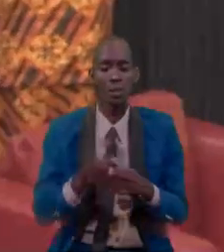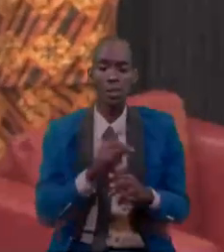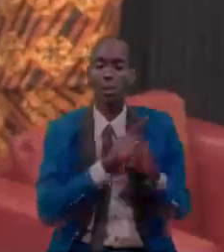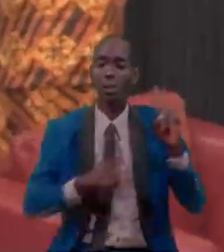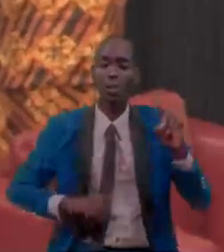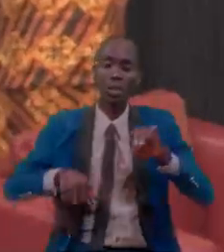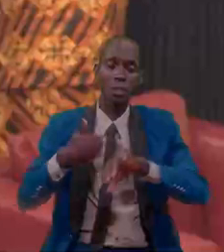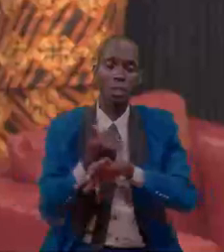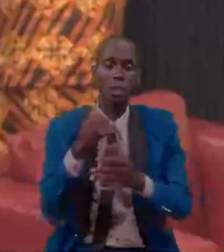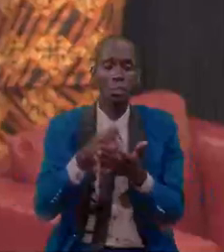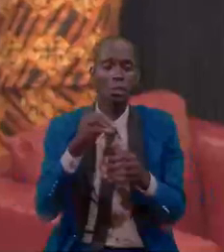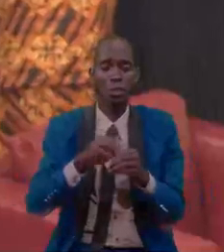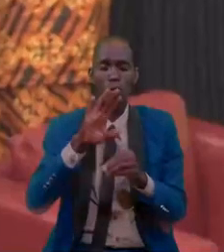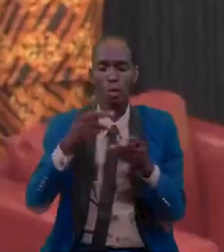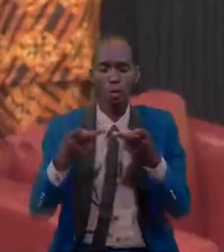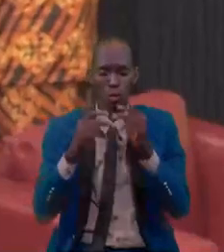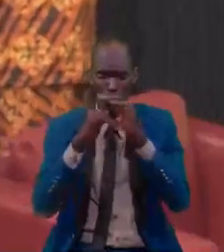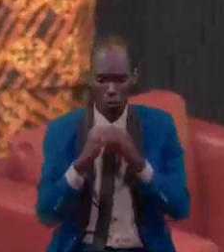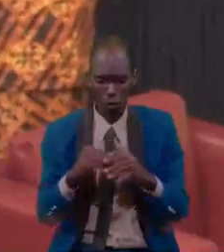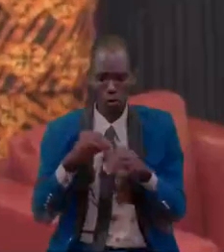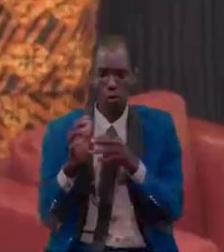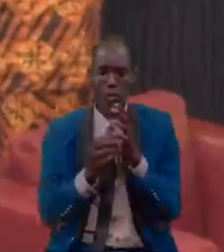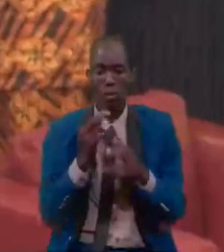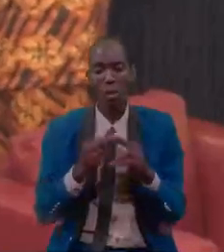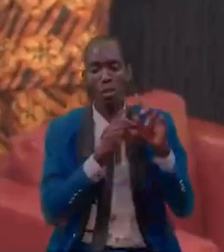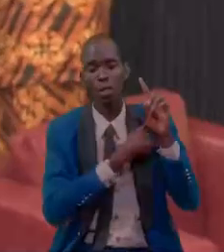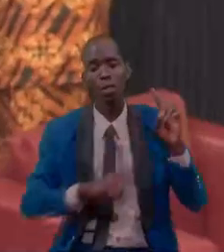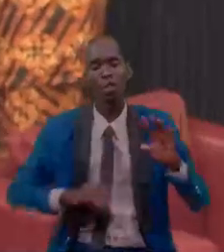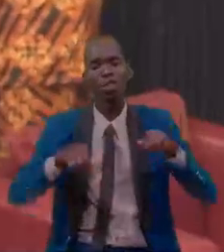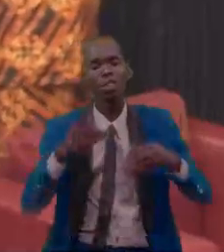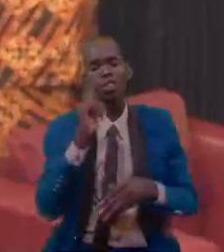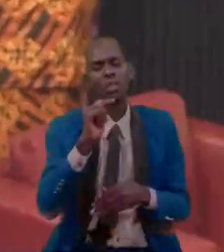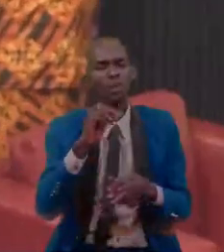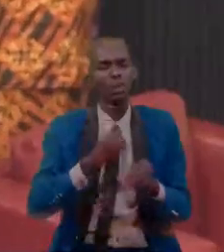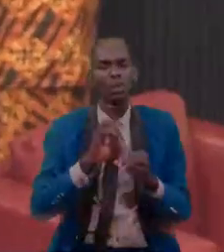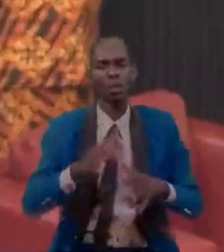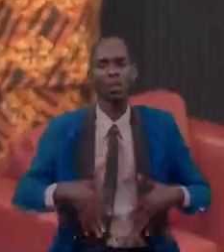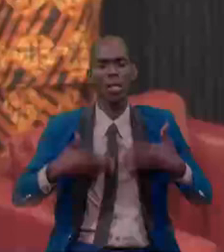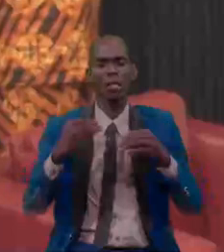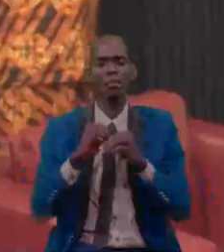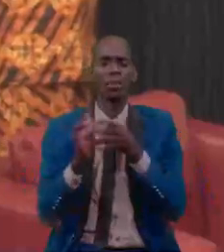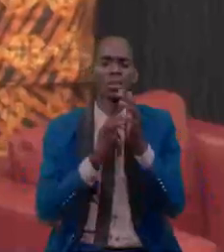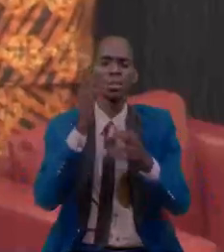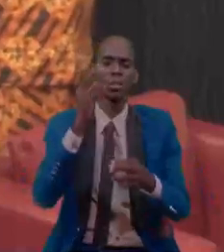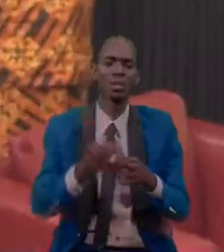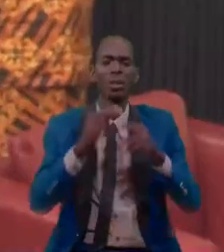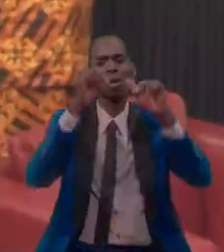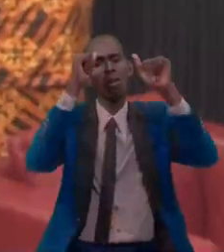le Seigneur le confirme dans votre église locale. Que le Seigneur mette le témoignage dans chaque bouche au nom de